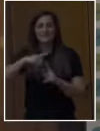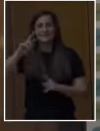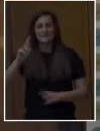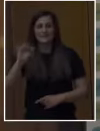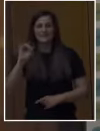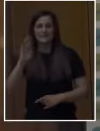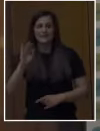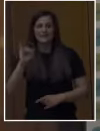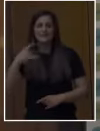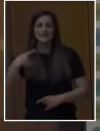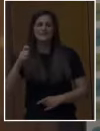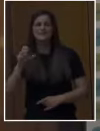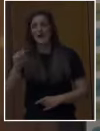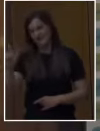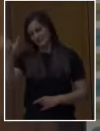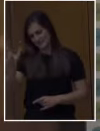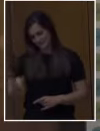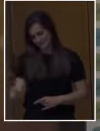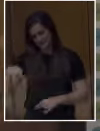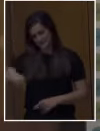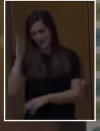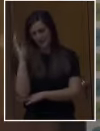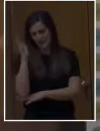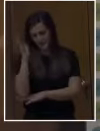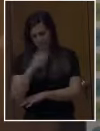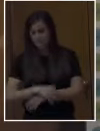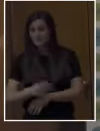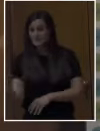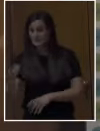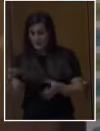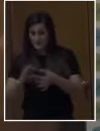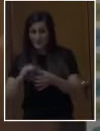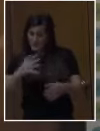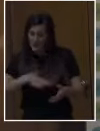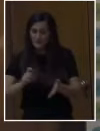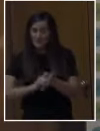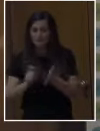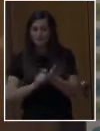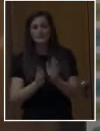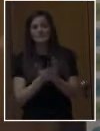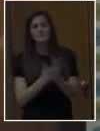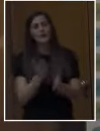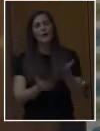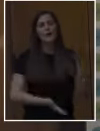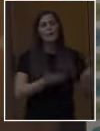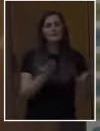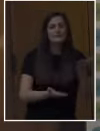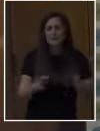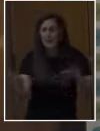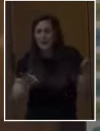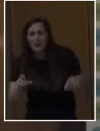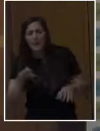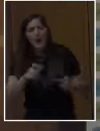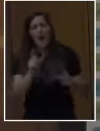κύριο Νανόπουλο μαζί σκοπεύανε να γράψουν ένα βιβλίο φυσικής, το οποίο θα έχει μέσα αυγά, κότες και ίσως κάποιες